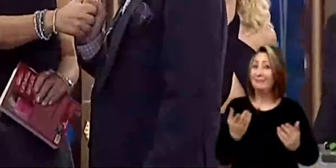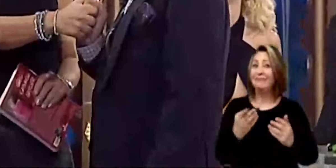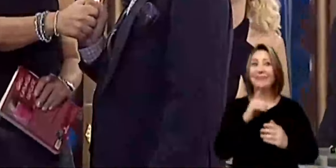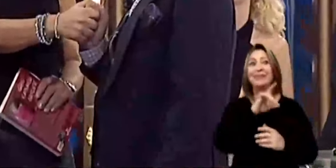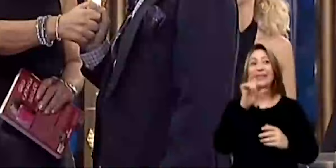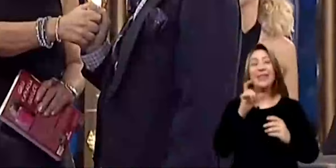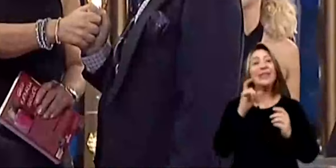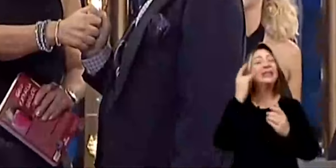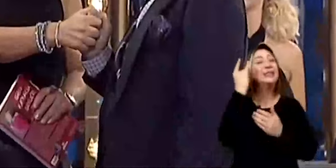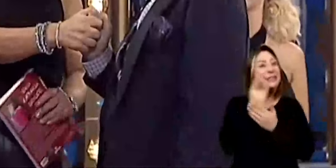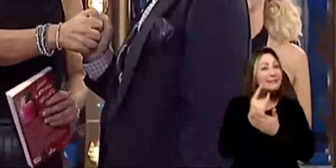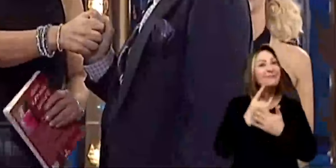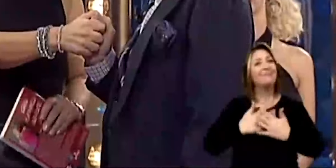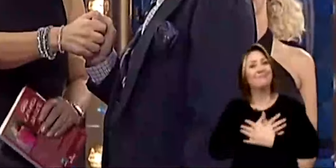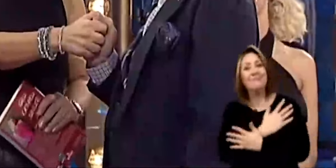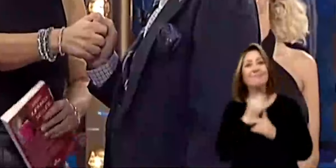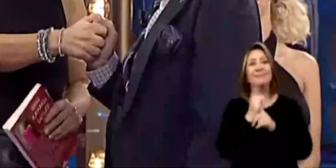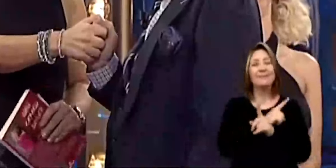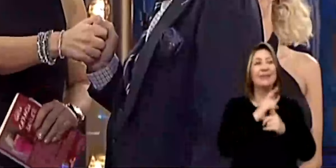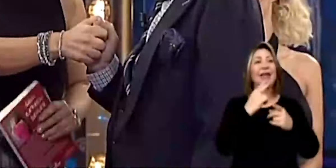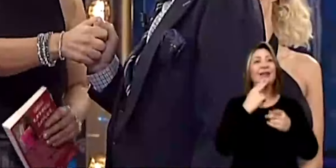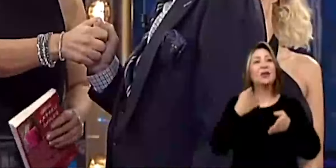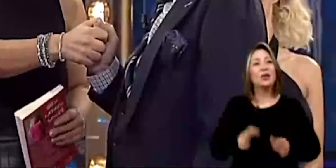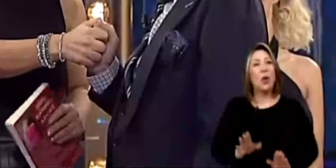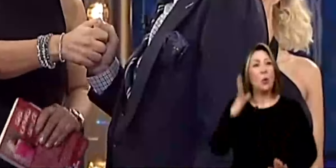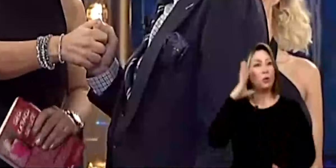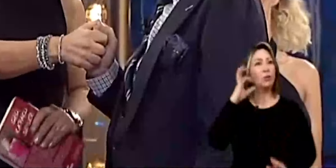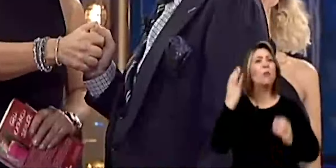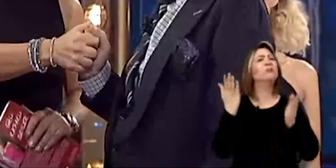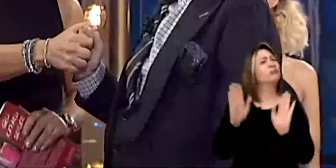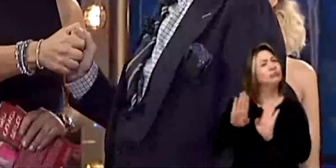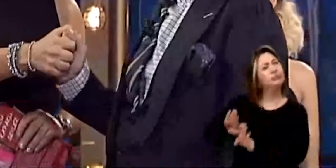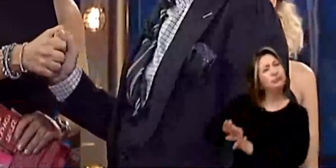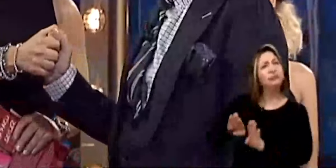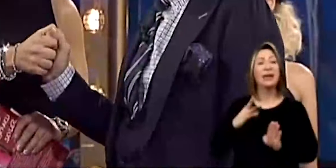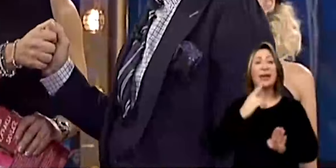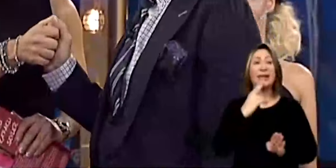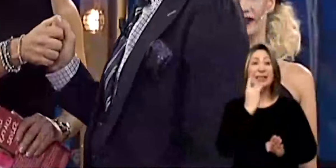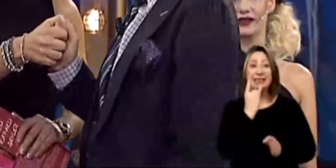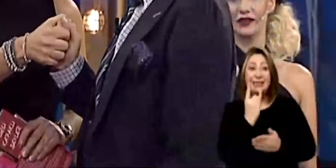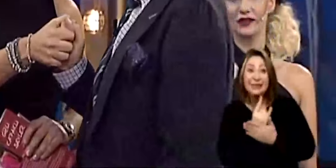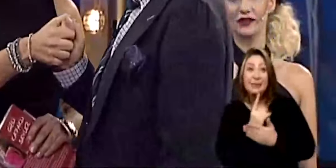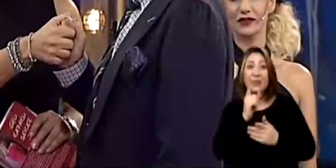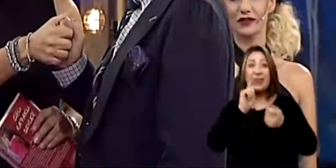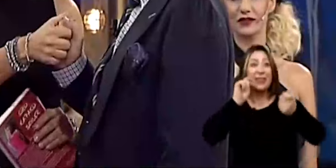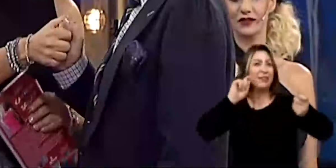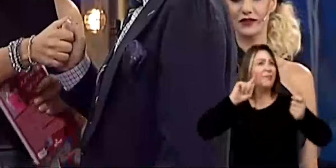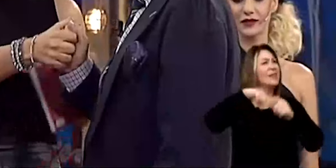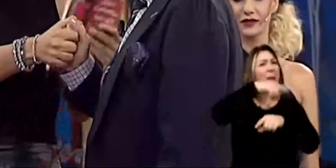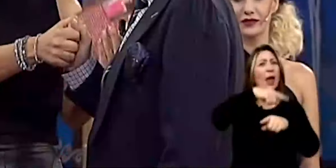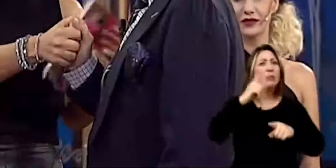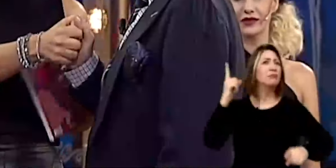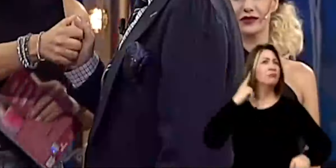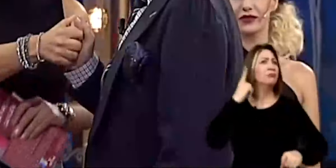anlatayım. Cinsellikle ve ilişkiyle ilgileniyorum. Kadın doğum uzmanı olmama rağmen. Bir devrin adamı olan Haydar